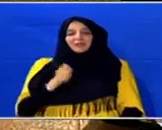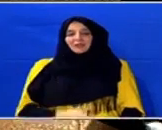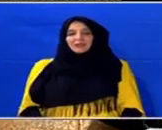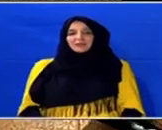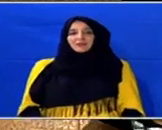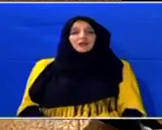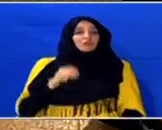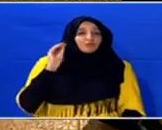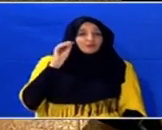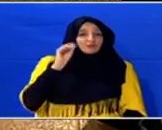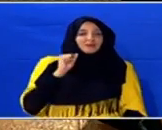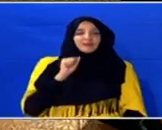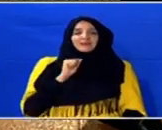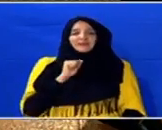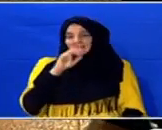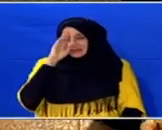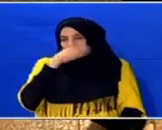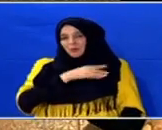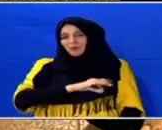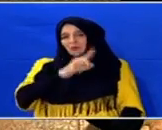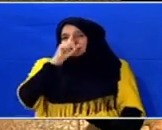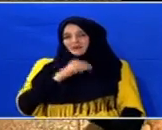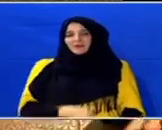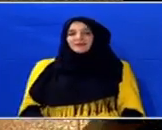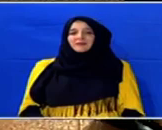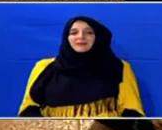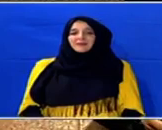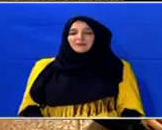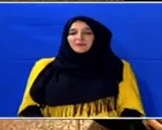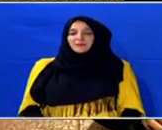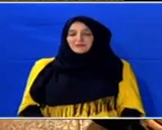اختي سميه. الو السلام عليكم. وعليكم السلام ورحمه الله، مرحبا بك.